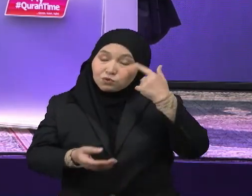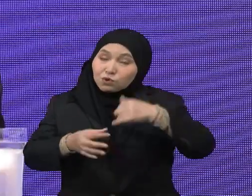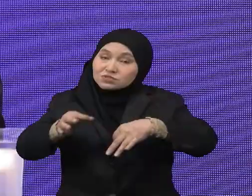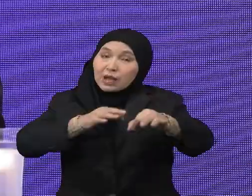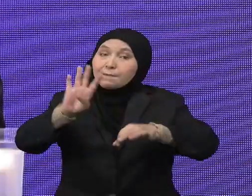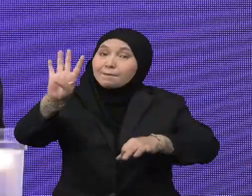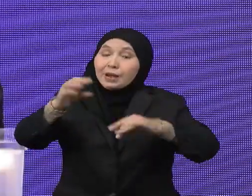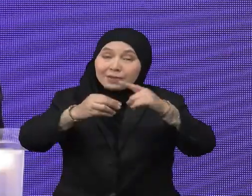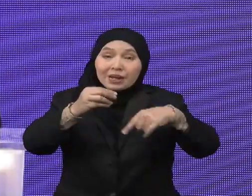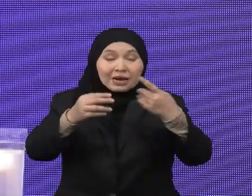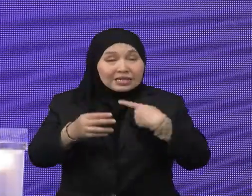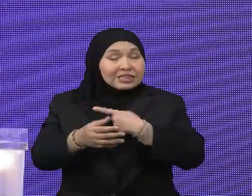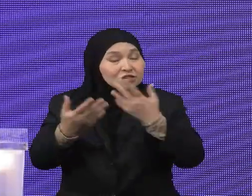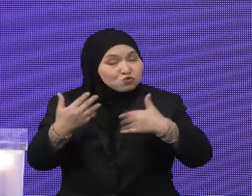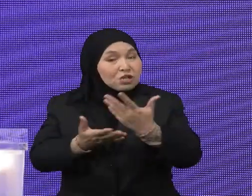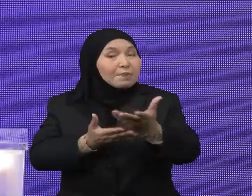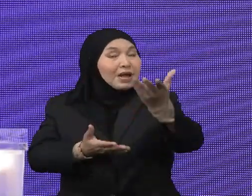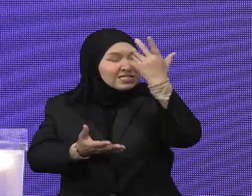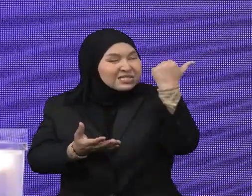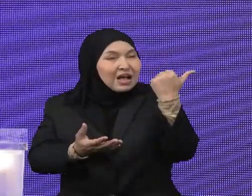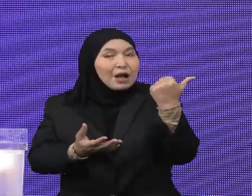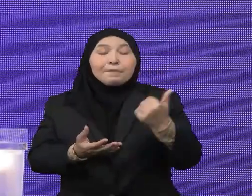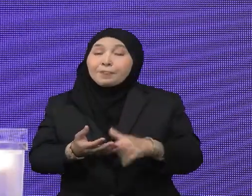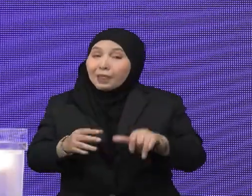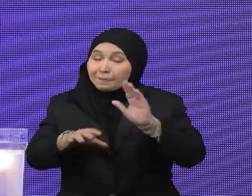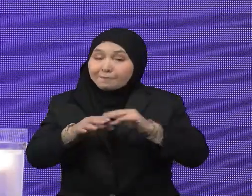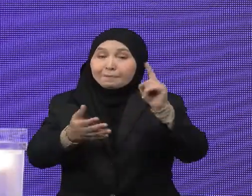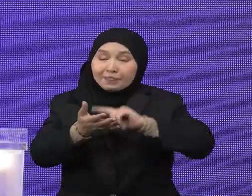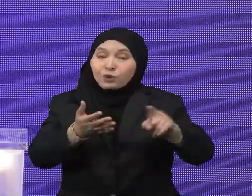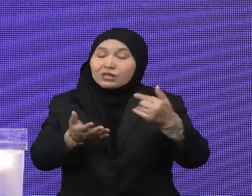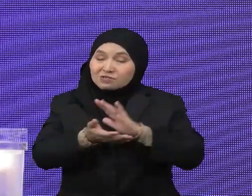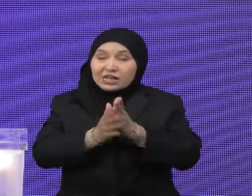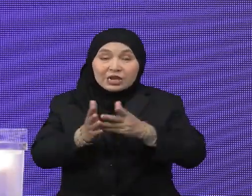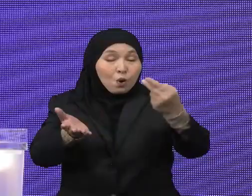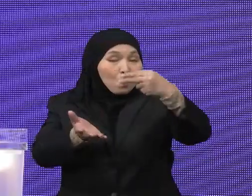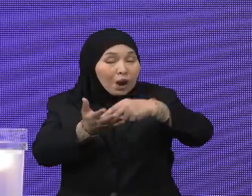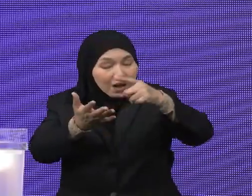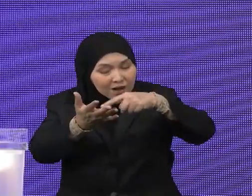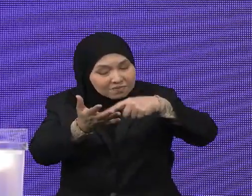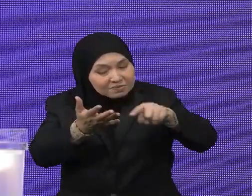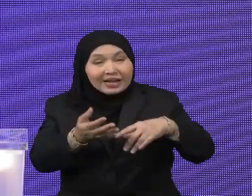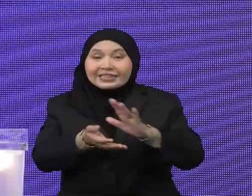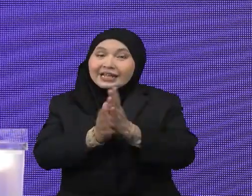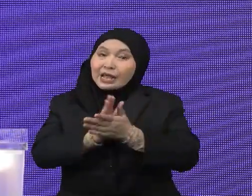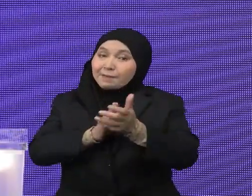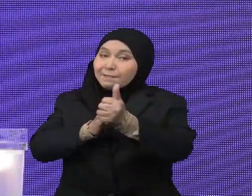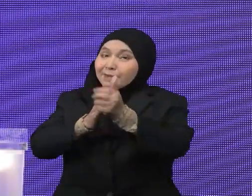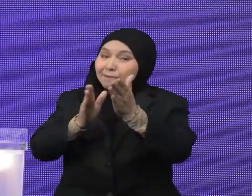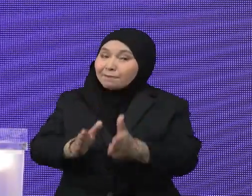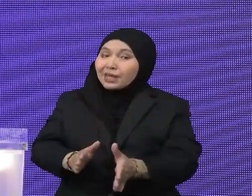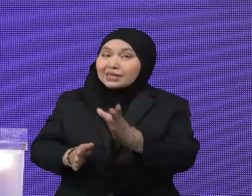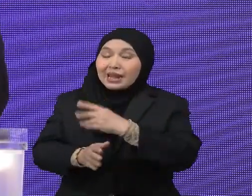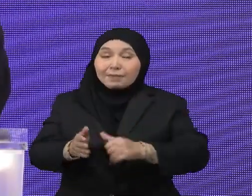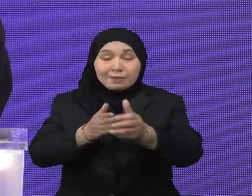yang sudah pun kita belajar sebelas sedikit pada minggu ini tapi ia sebagai ulang haji agar bagi pemimpin dan pemimpin